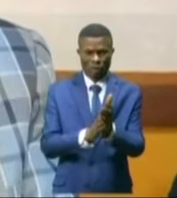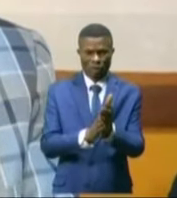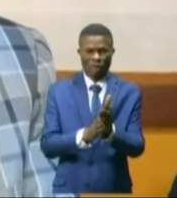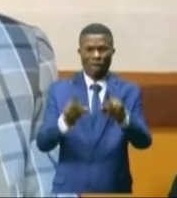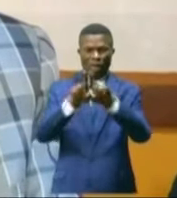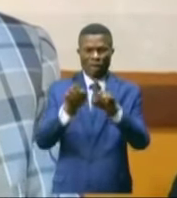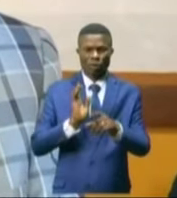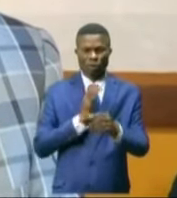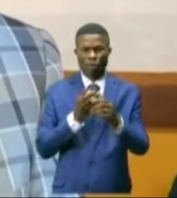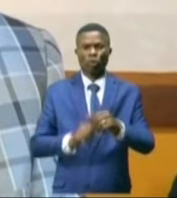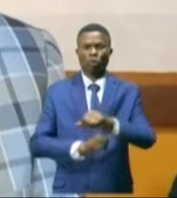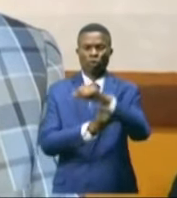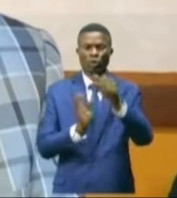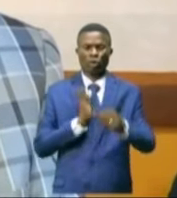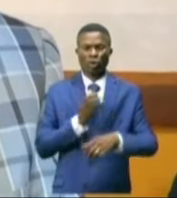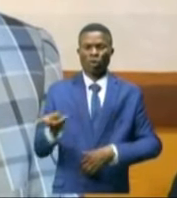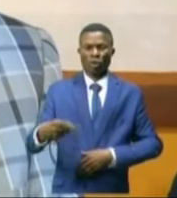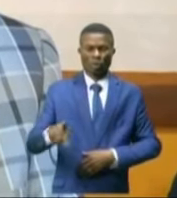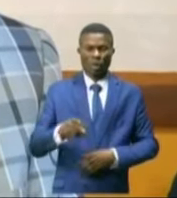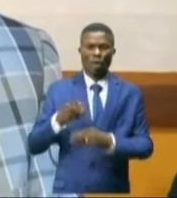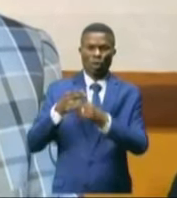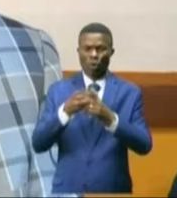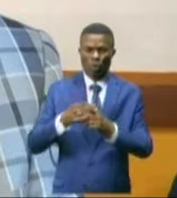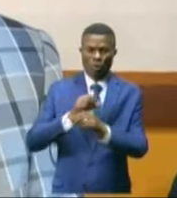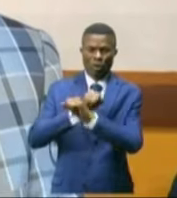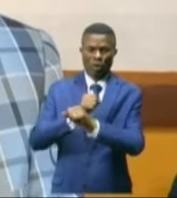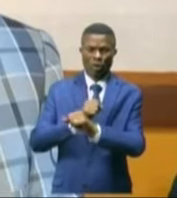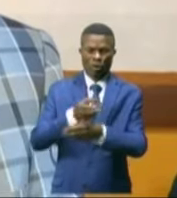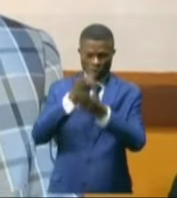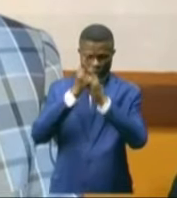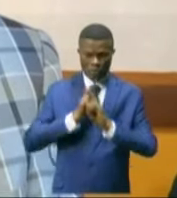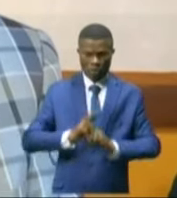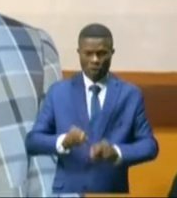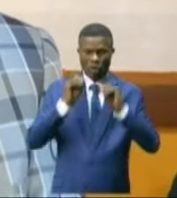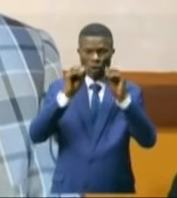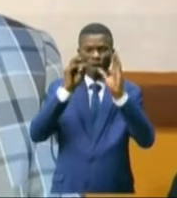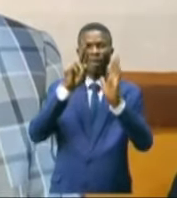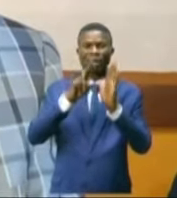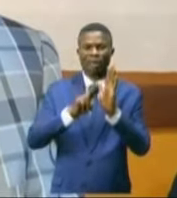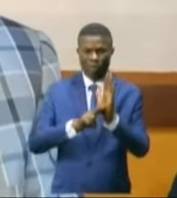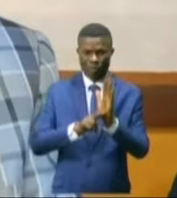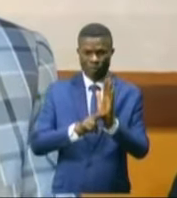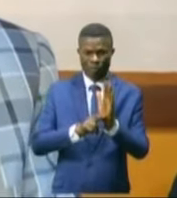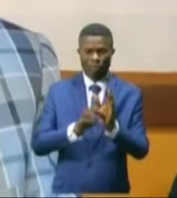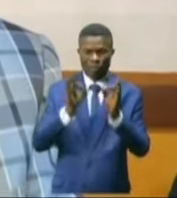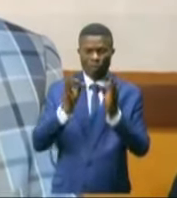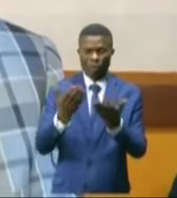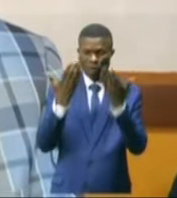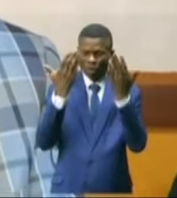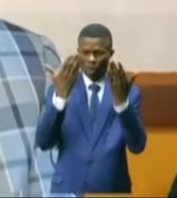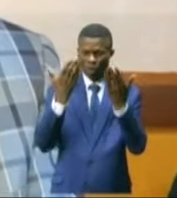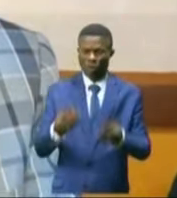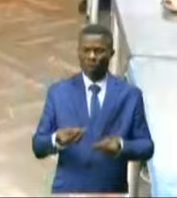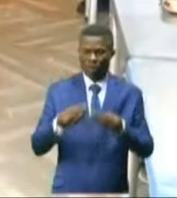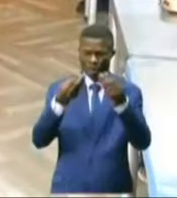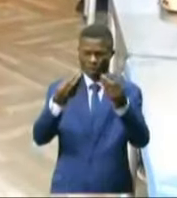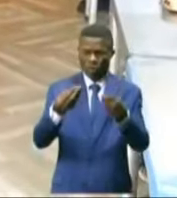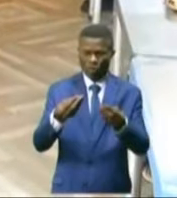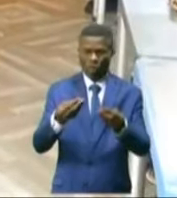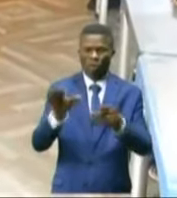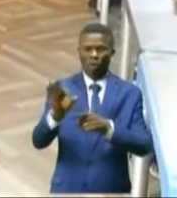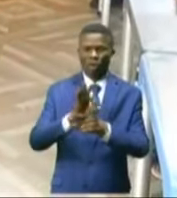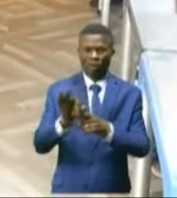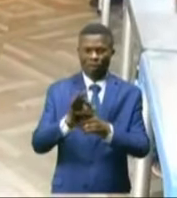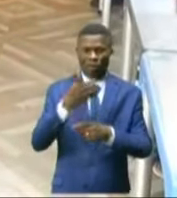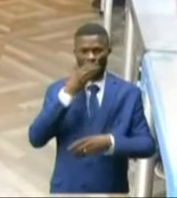collège, tout en veillant à relever la qualité de son enseignement par une étude approfondie.